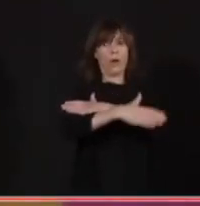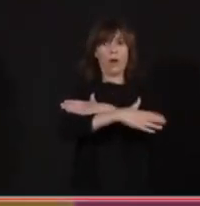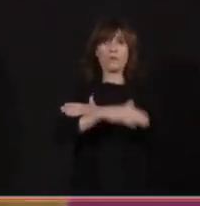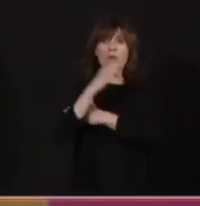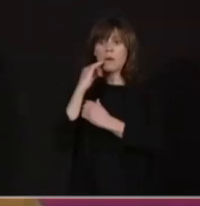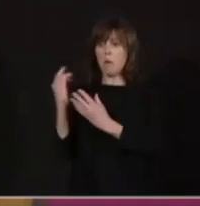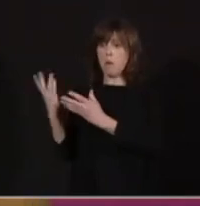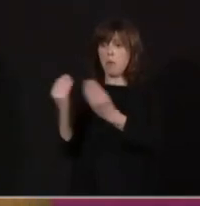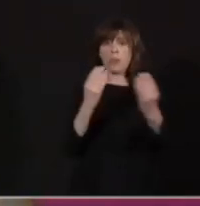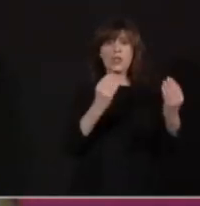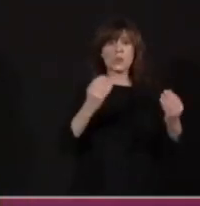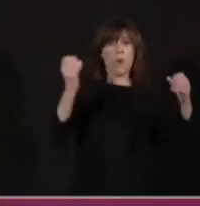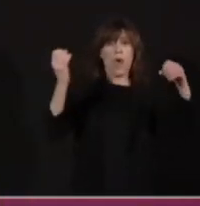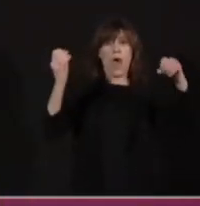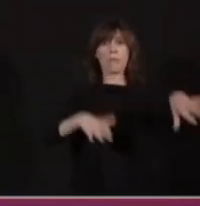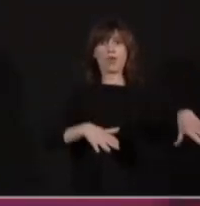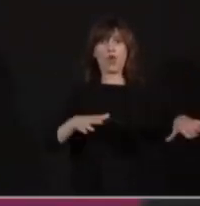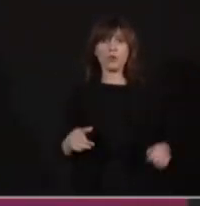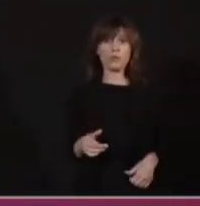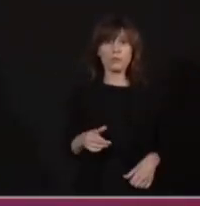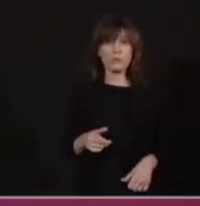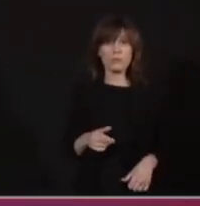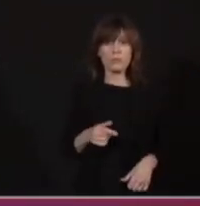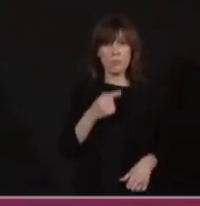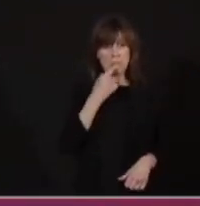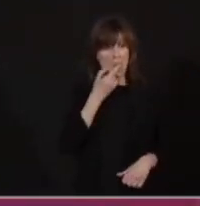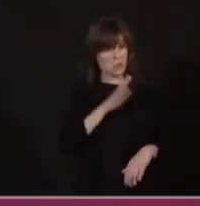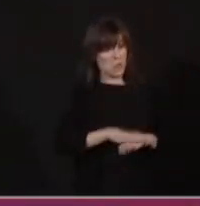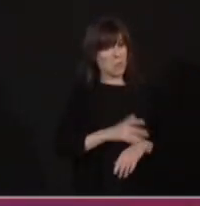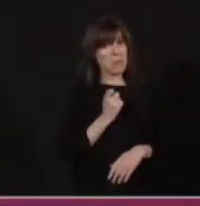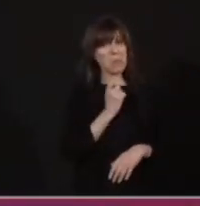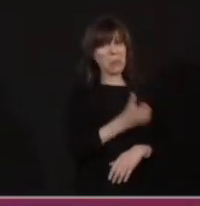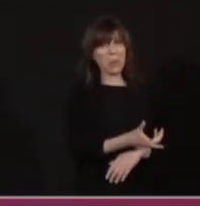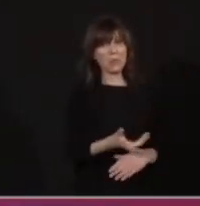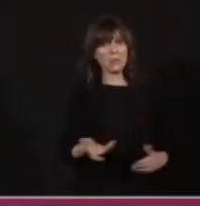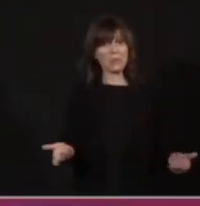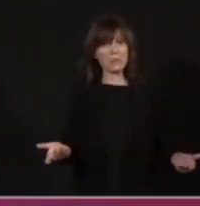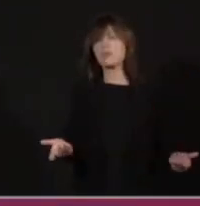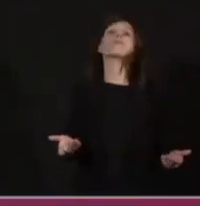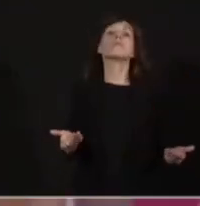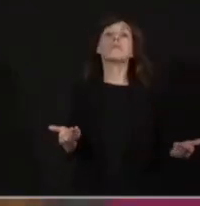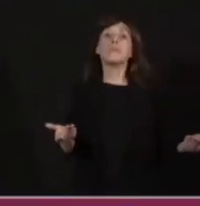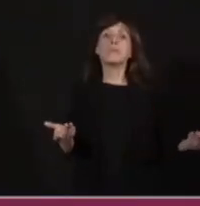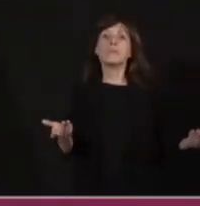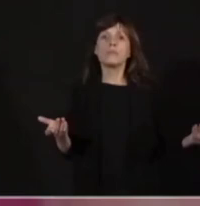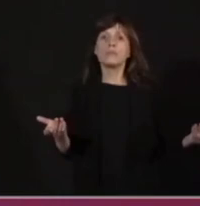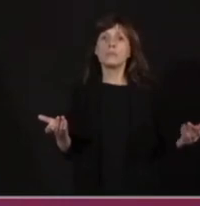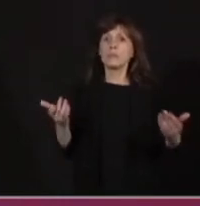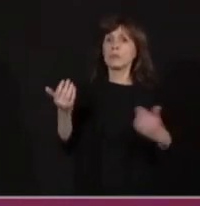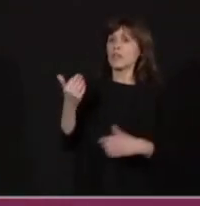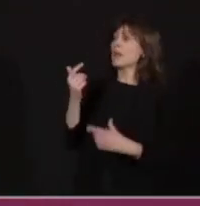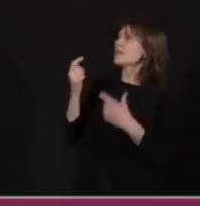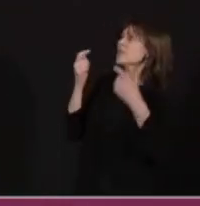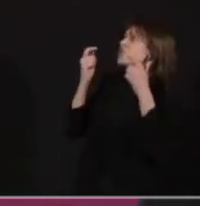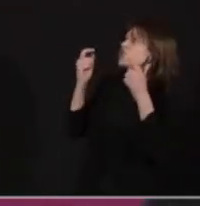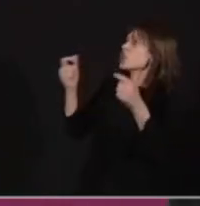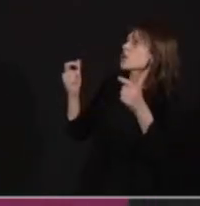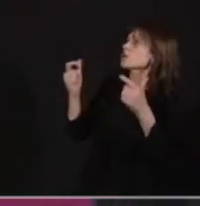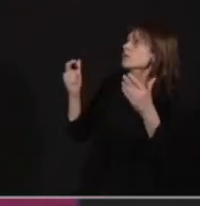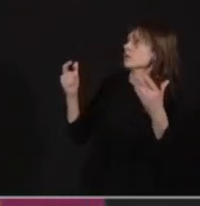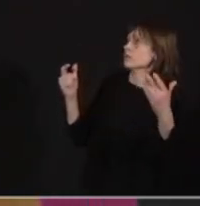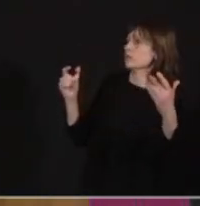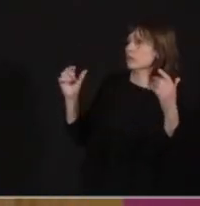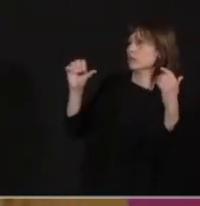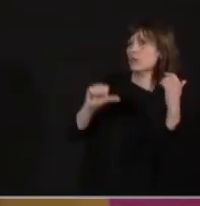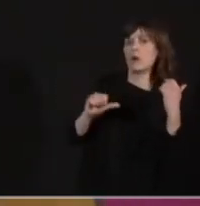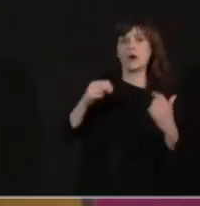abandonnées, dont on ne parle pas souvent. Et je pense que grâce à André Chassaigne